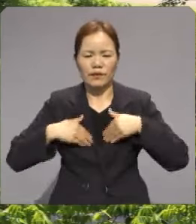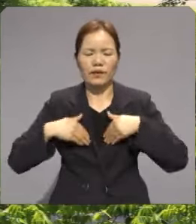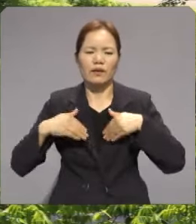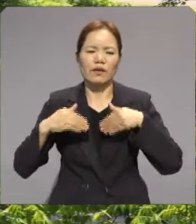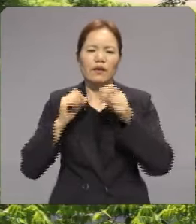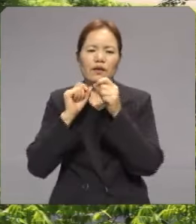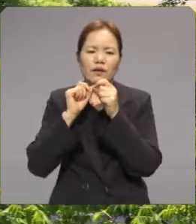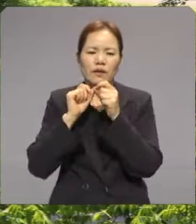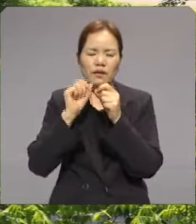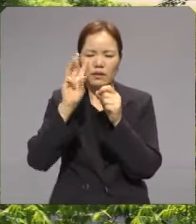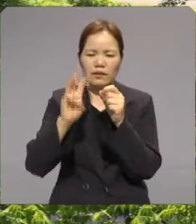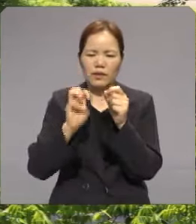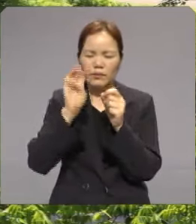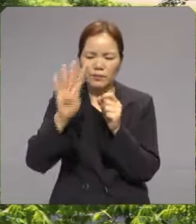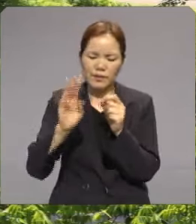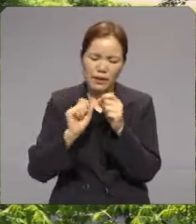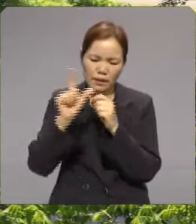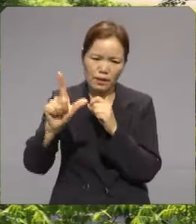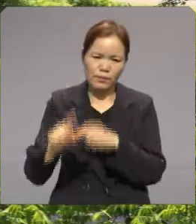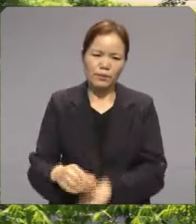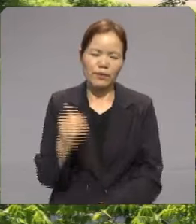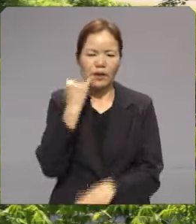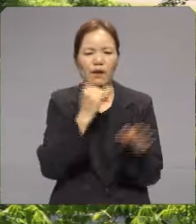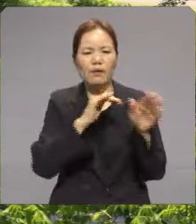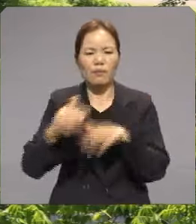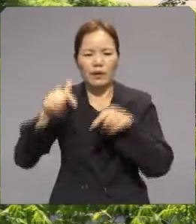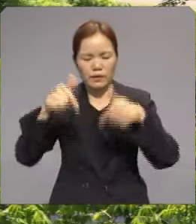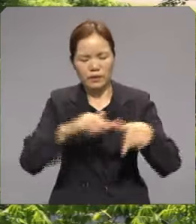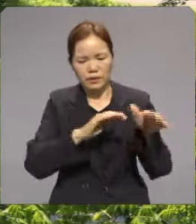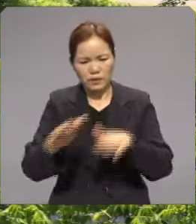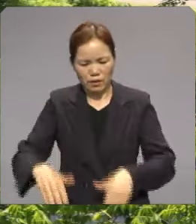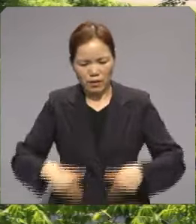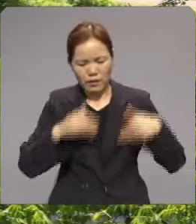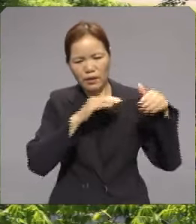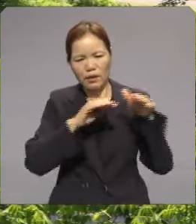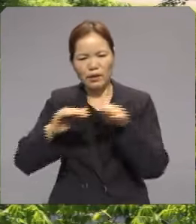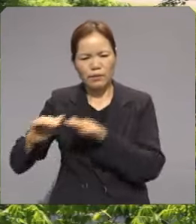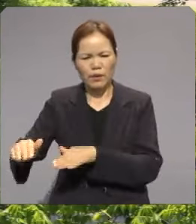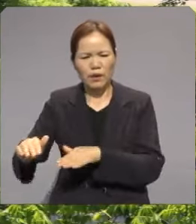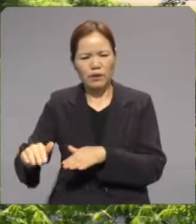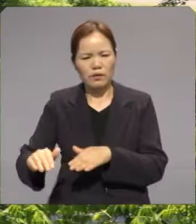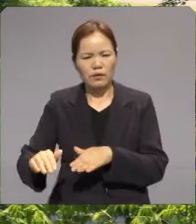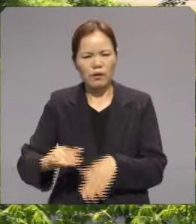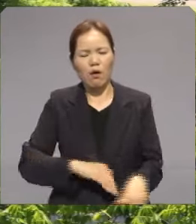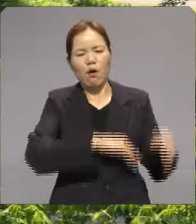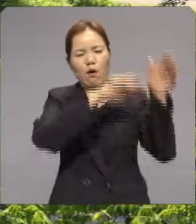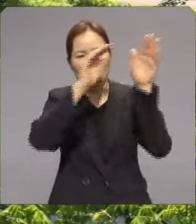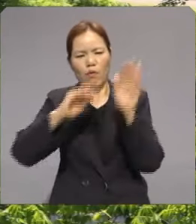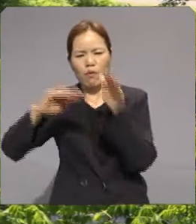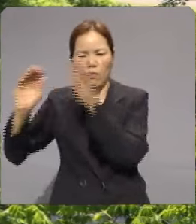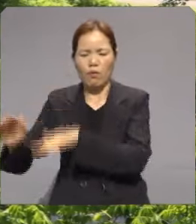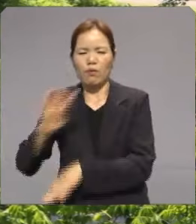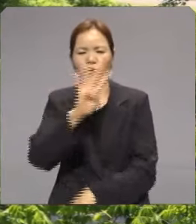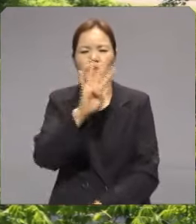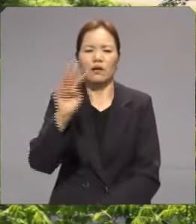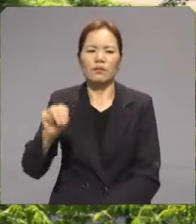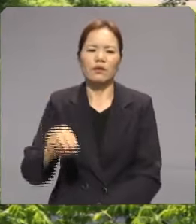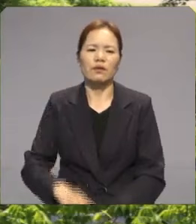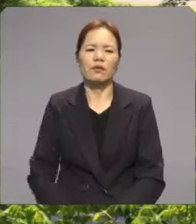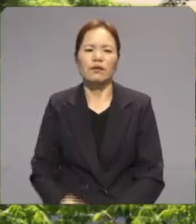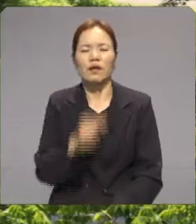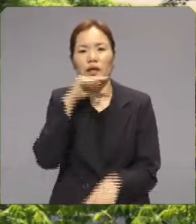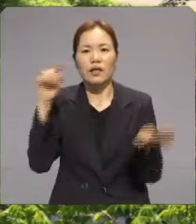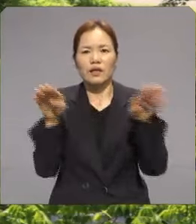34도를 기록하겠습니다 바다의 물결은 서해상과 남해상에서 4m 높게 일겠습니다